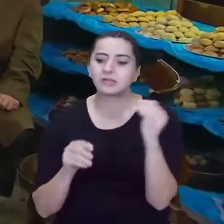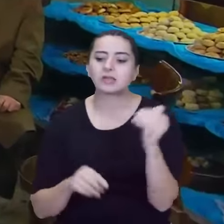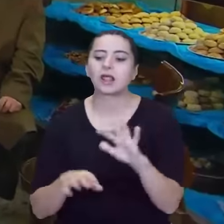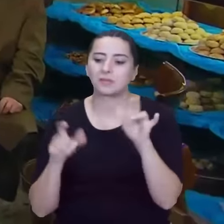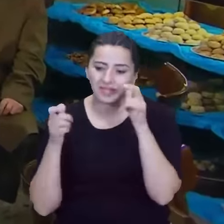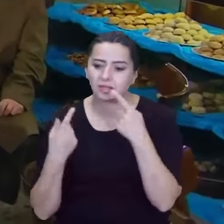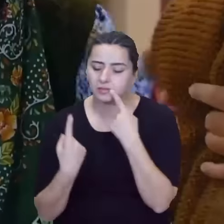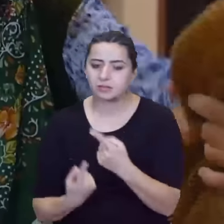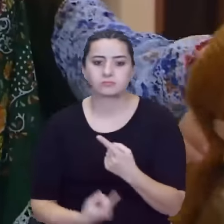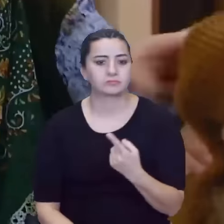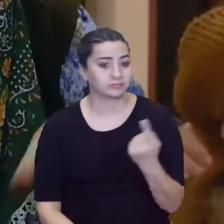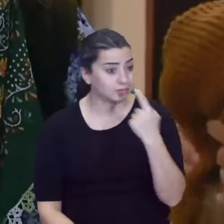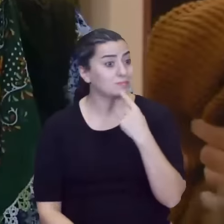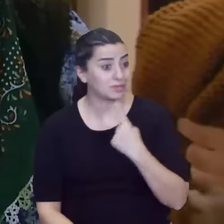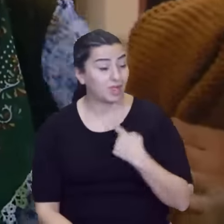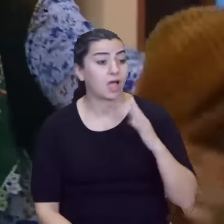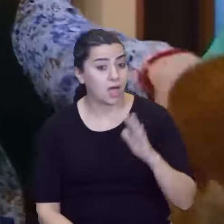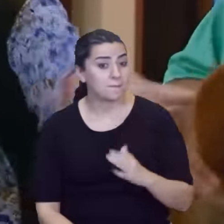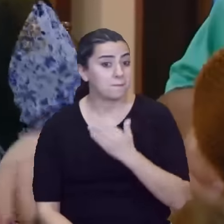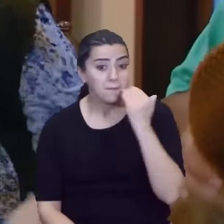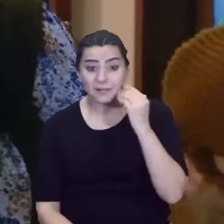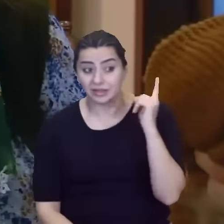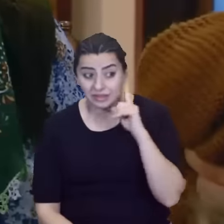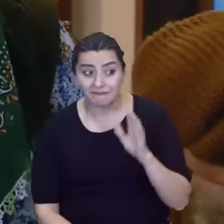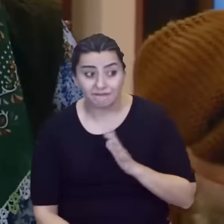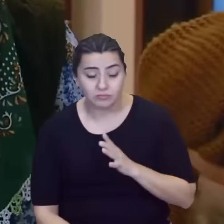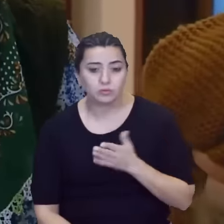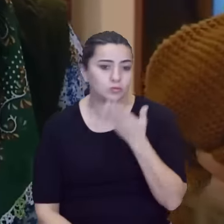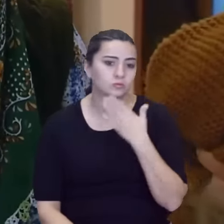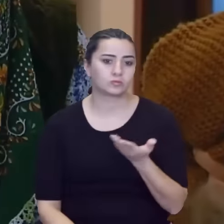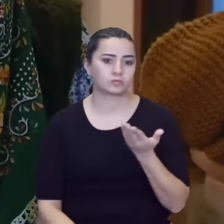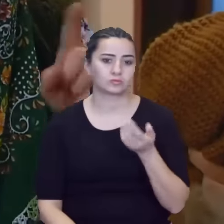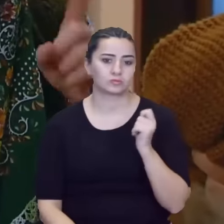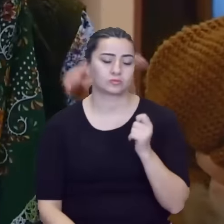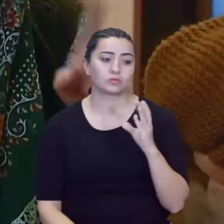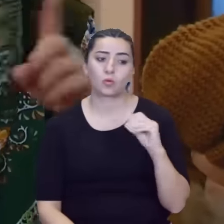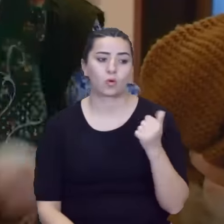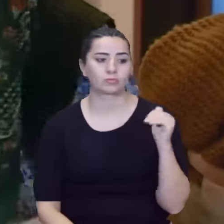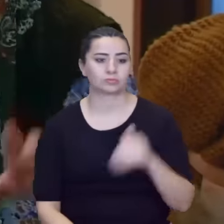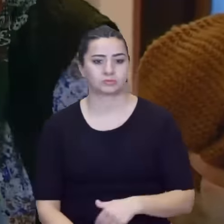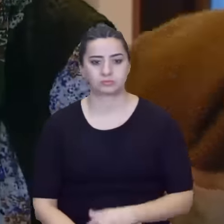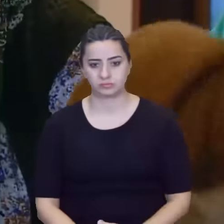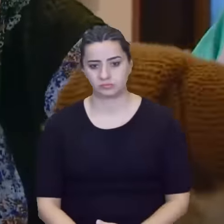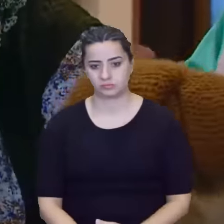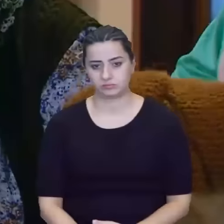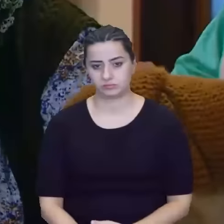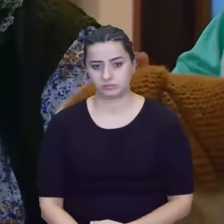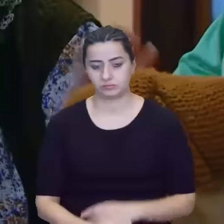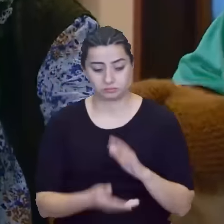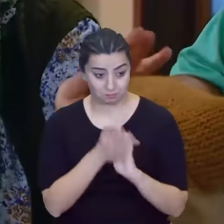yani? Fato eline hırka sen tutuşturdu. Sen bana dedin de babacığım, babaannem sözümü dinliyor mu acaba benim? Çok önemliymiş.